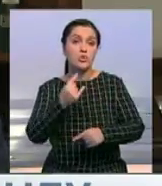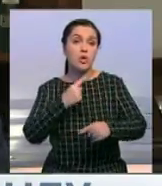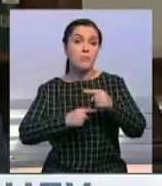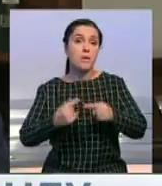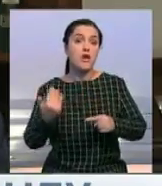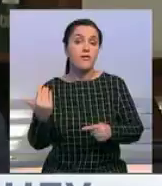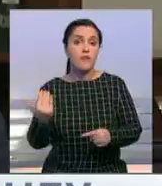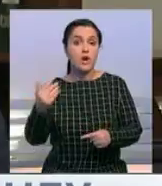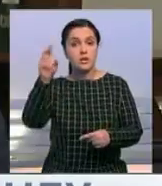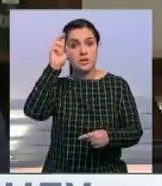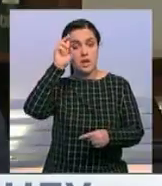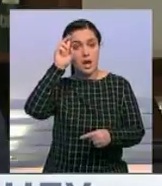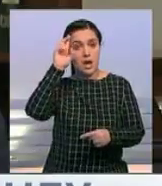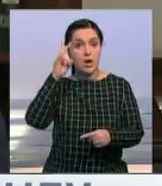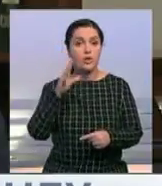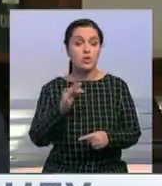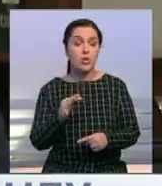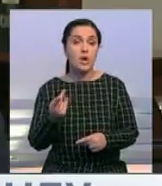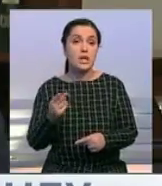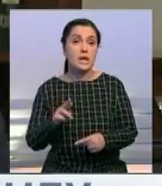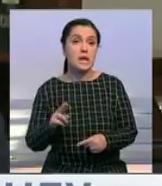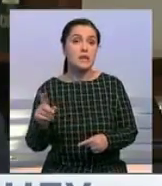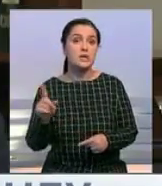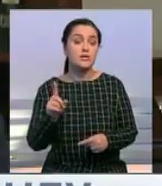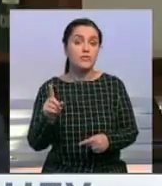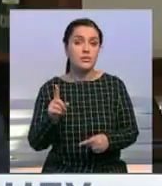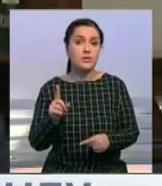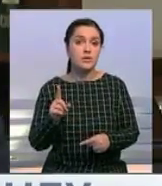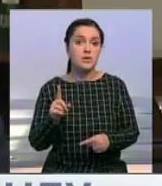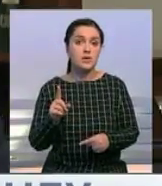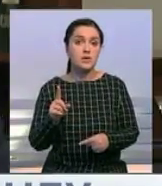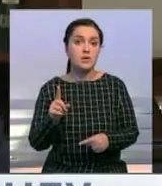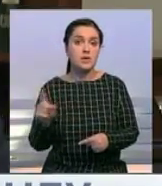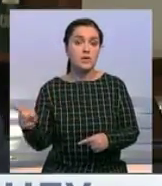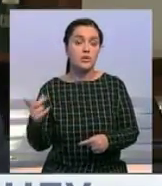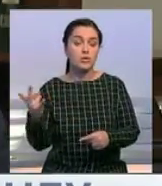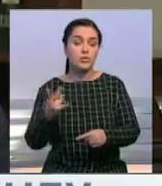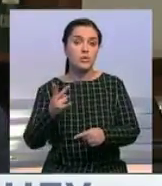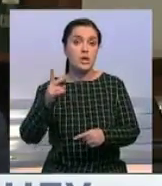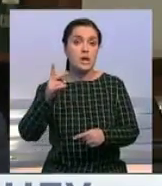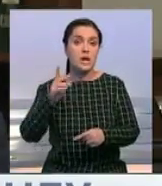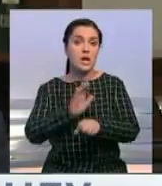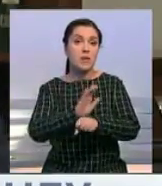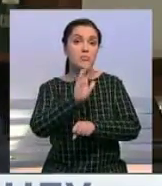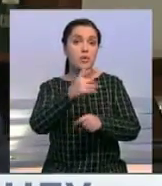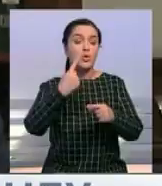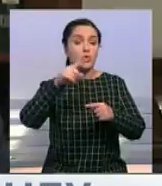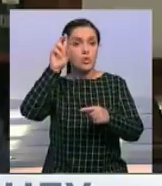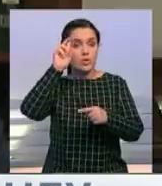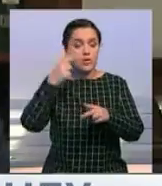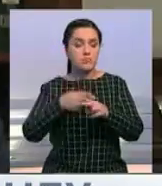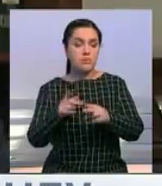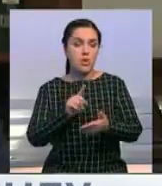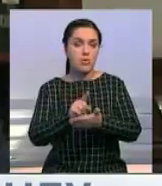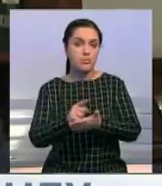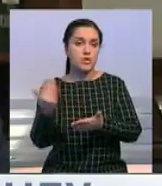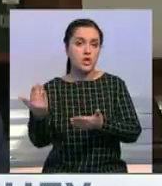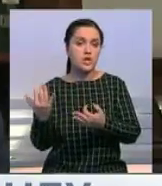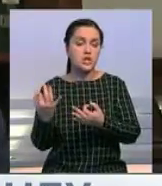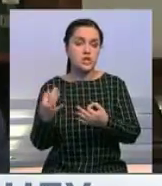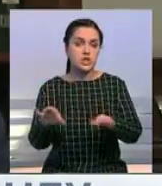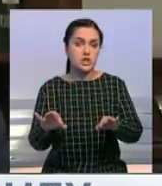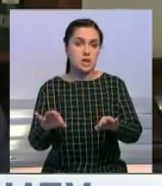страну. Но для того, чтобы его, чтобы он покинул Израиль в третью страну, для этого нужно его